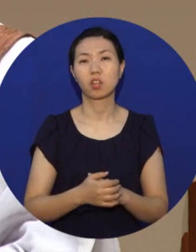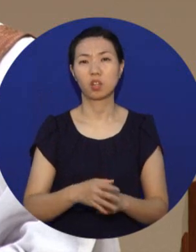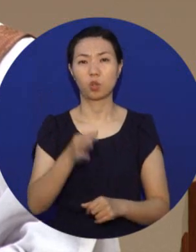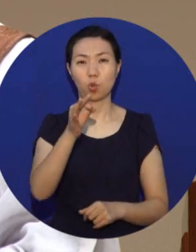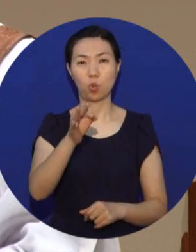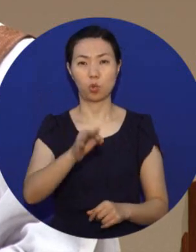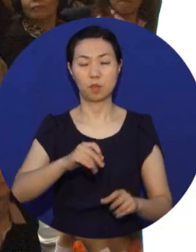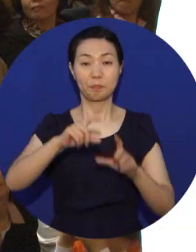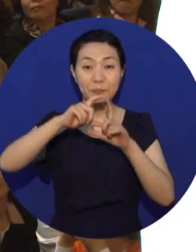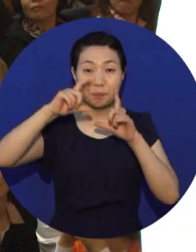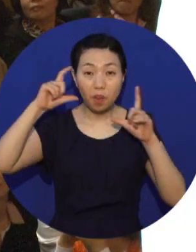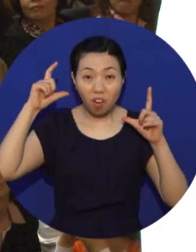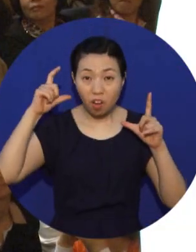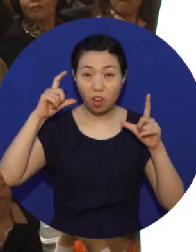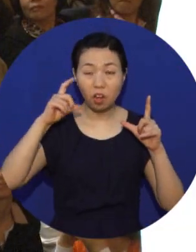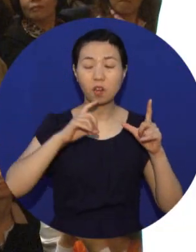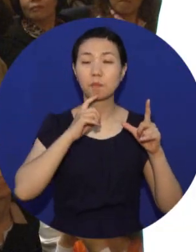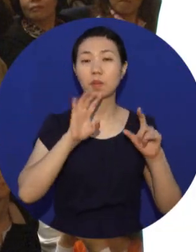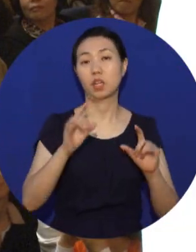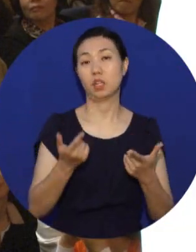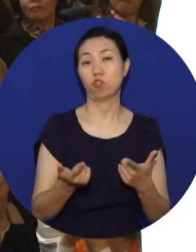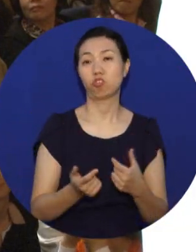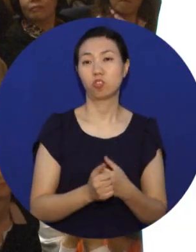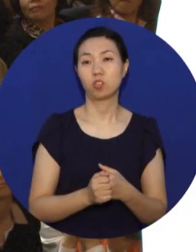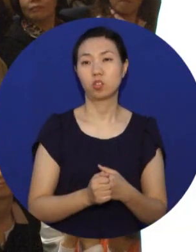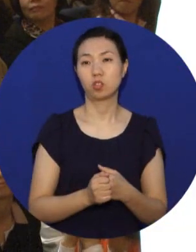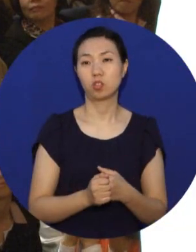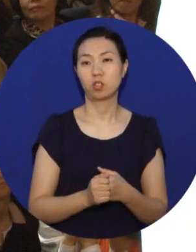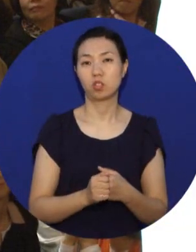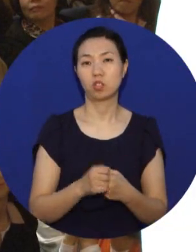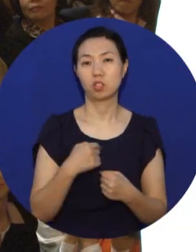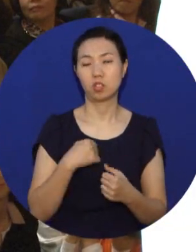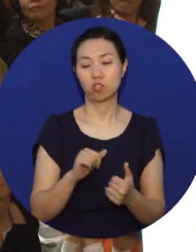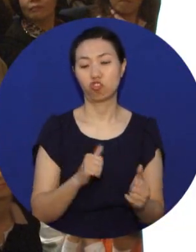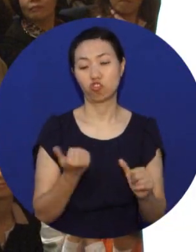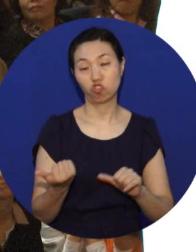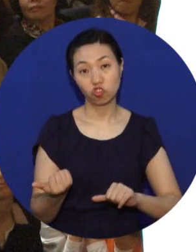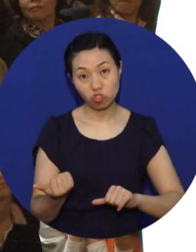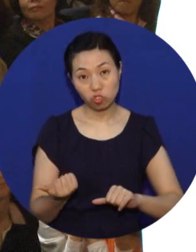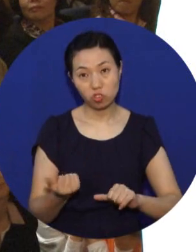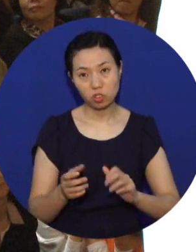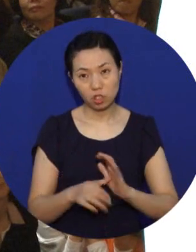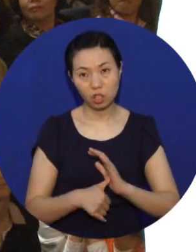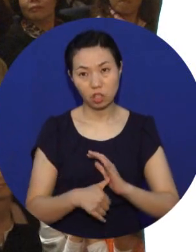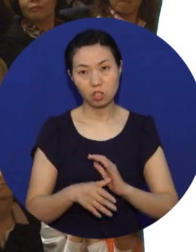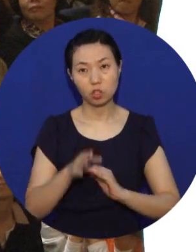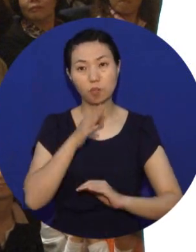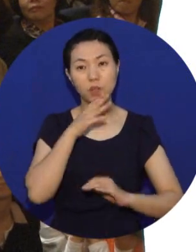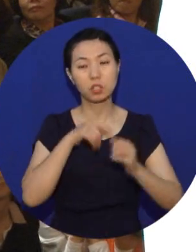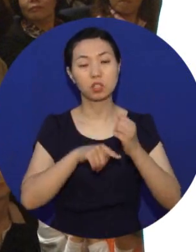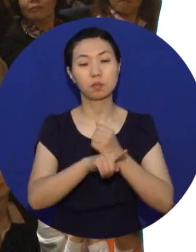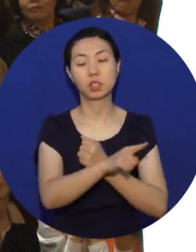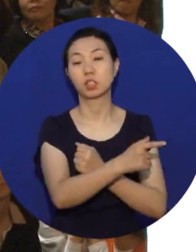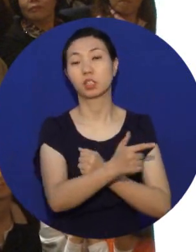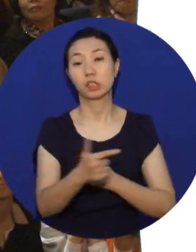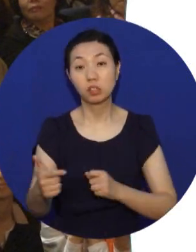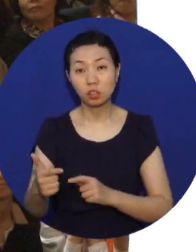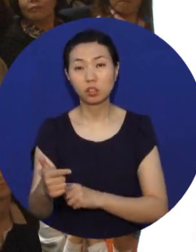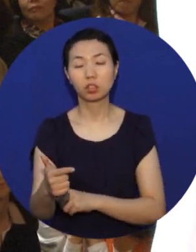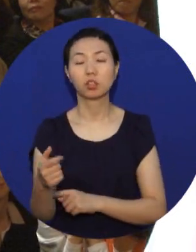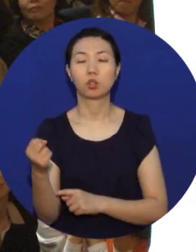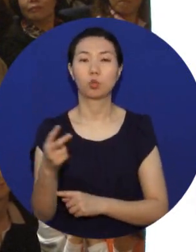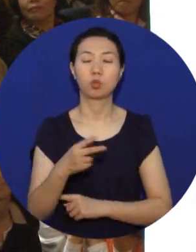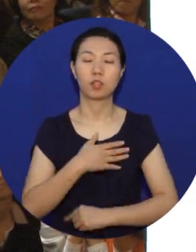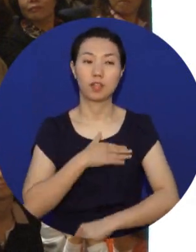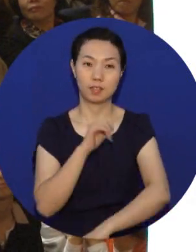돈이나 명예 막 그런 것만 쫓아서가 아니라 제가 좀 뭐 죽음을 생각했을 때 내가 굉장히 의미 있게 할 수 있고 또 내가